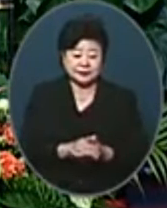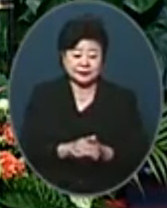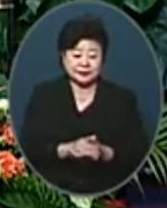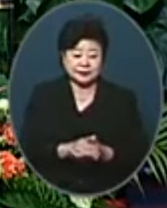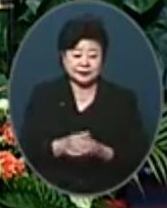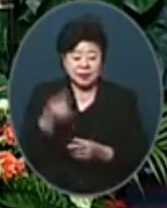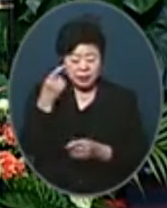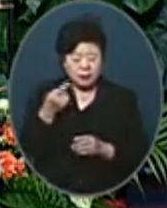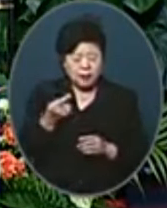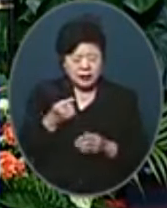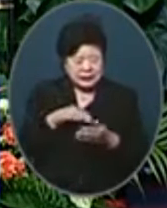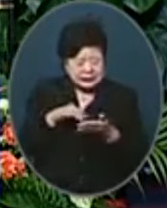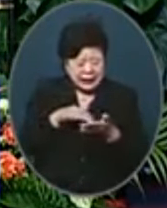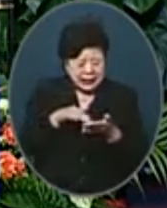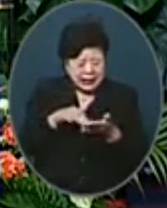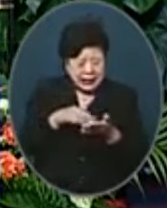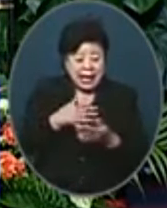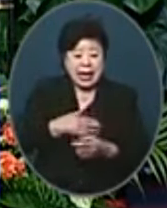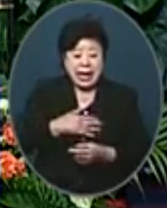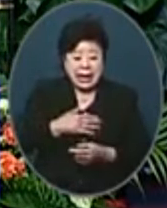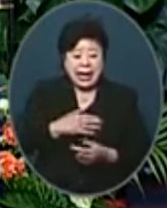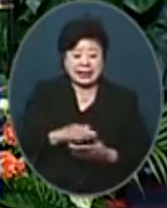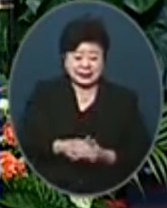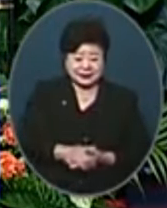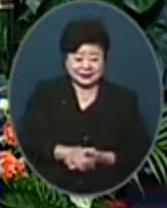머리털까지 다 채신 바 되었으니